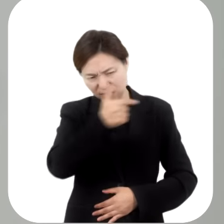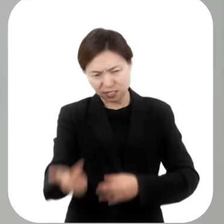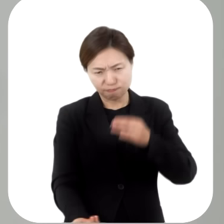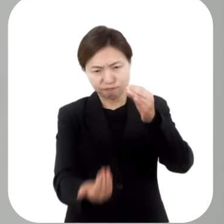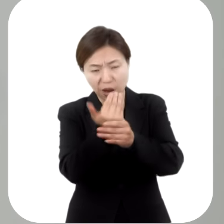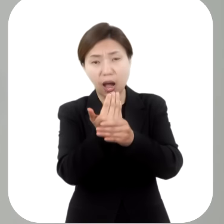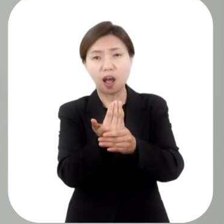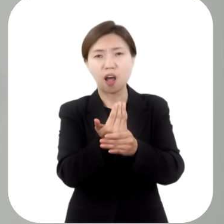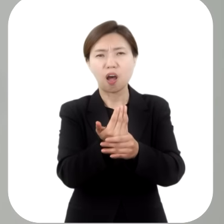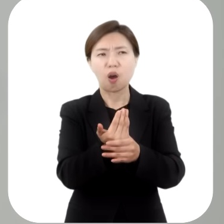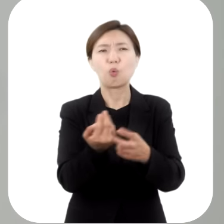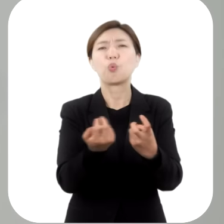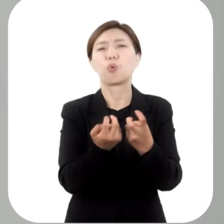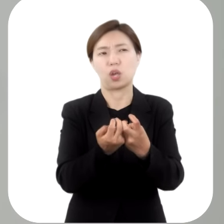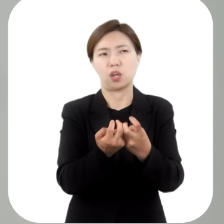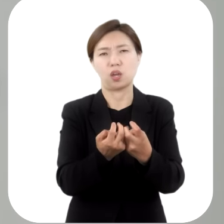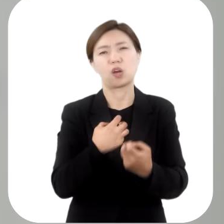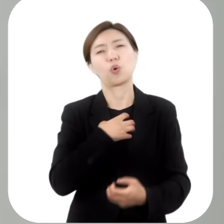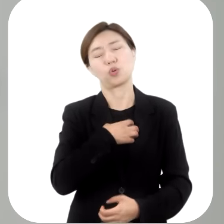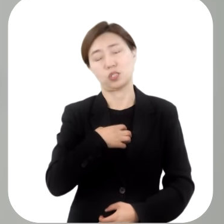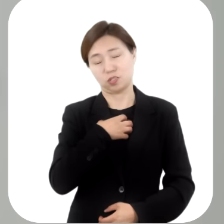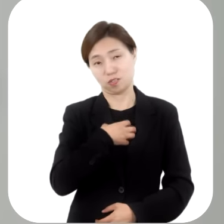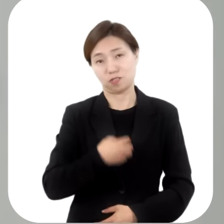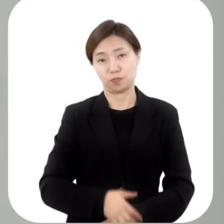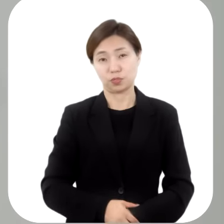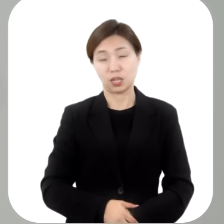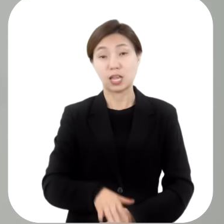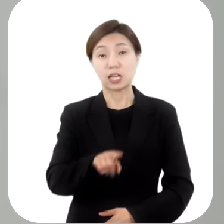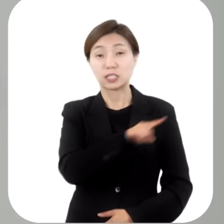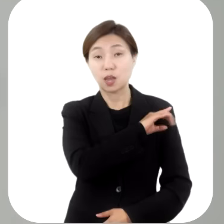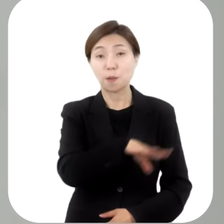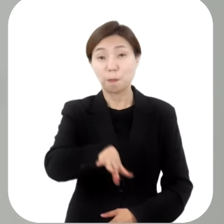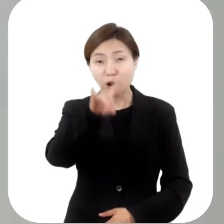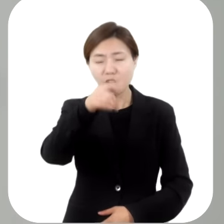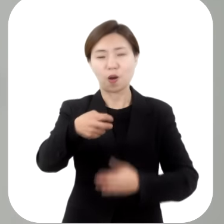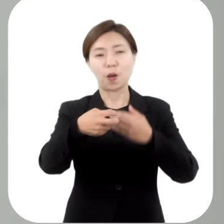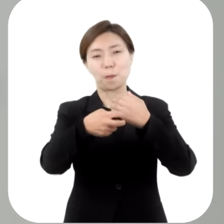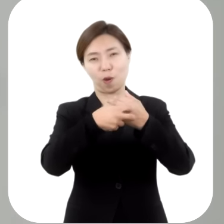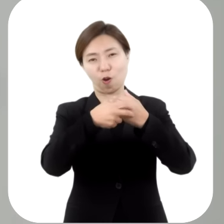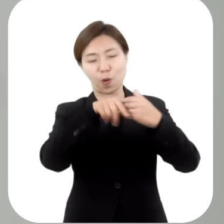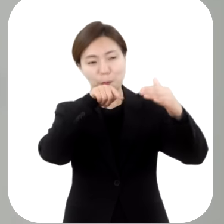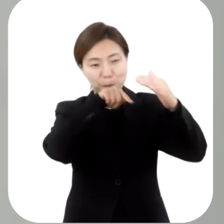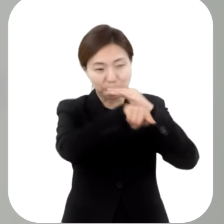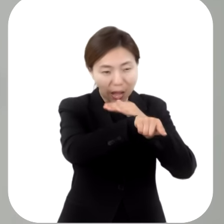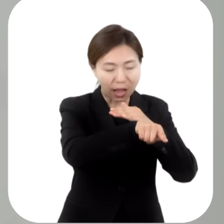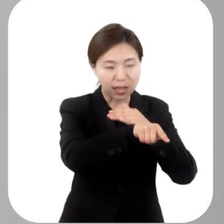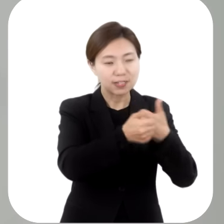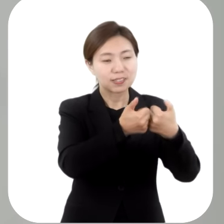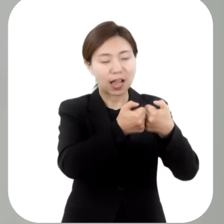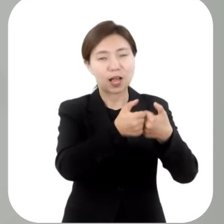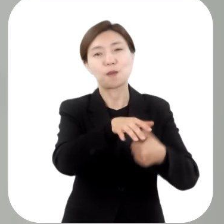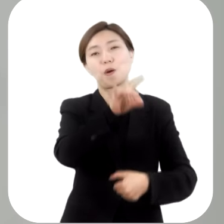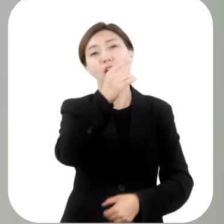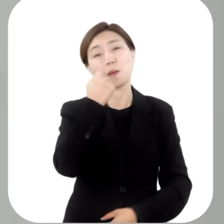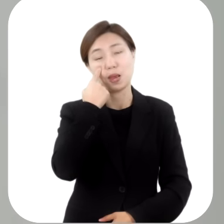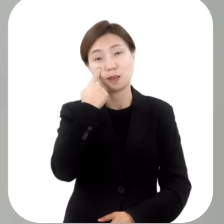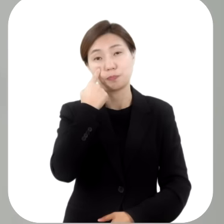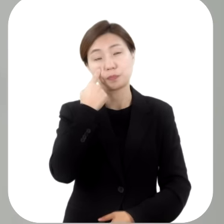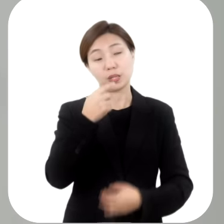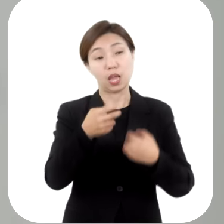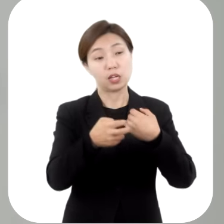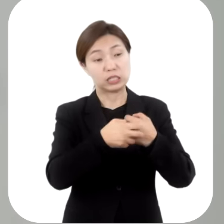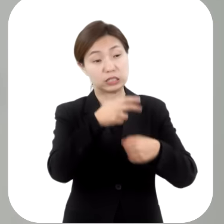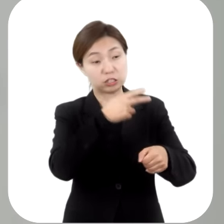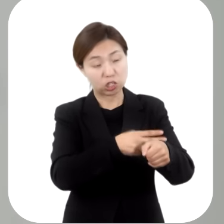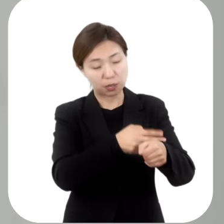정신질환이 크게 발병해버리면 안 된다는 거예요. 그래서 그거는 의사의 소견을 먼저 첨부해야 됩니다.